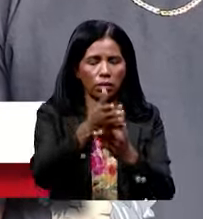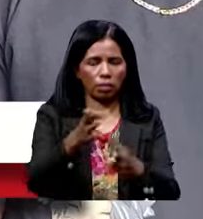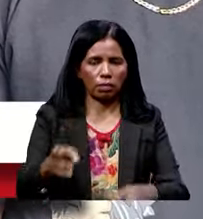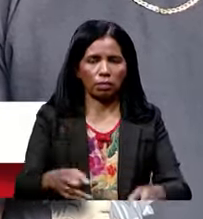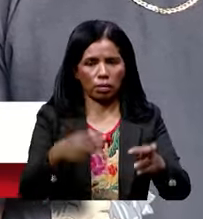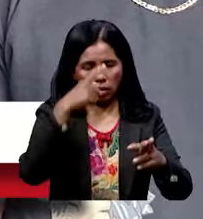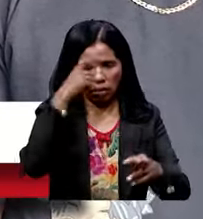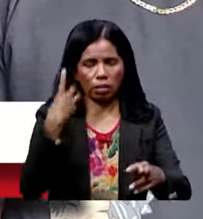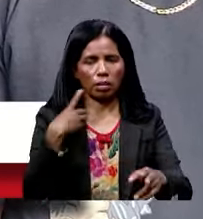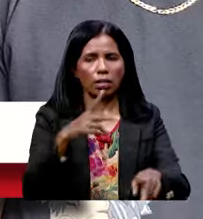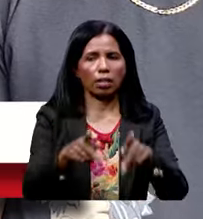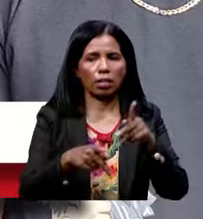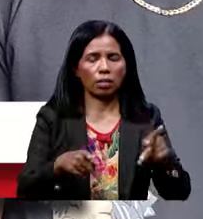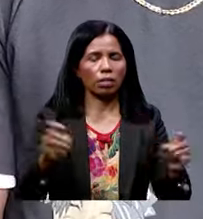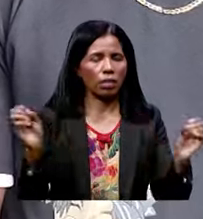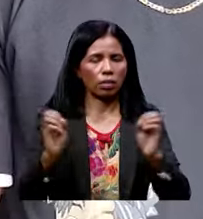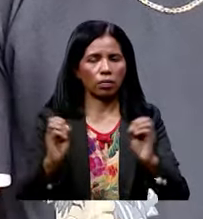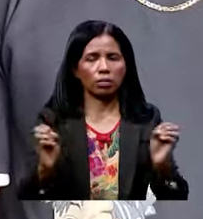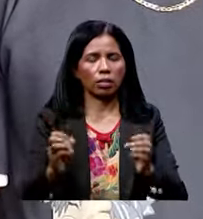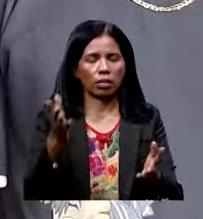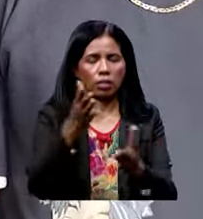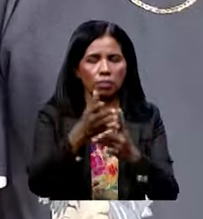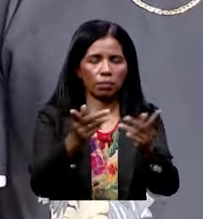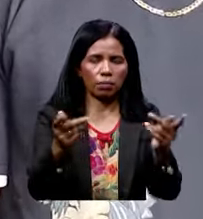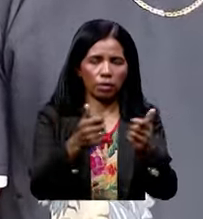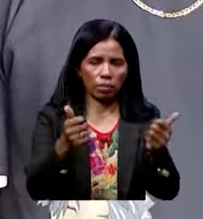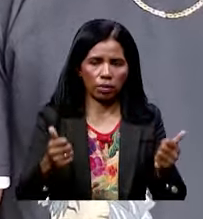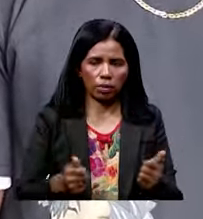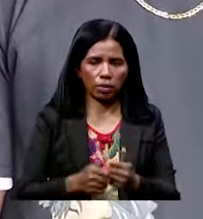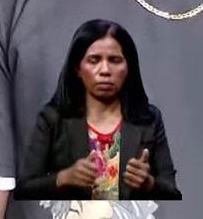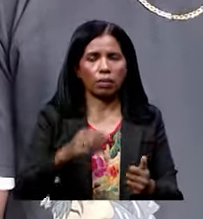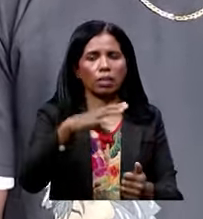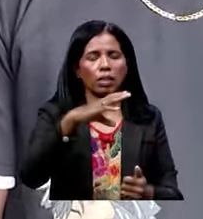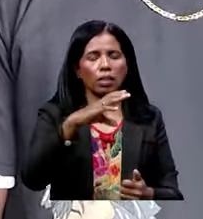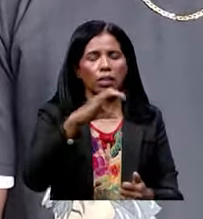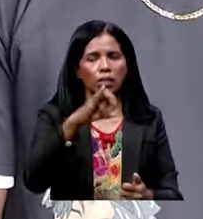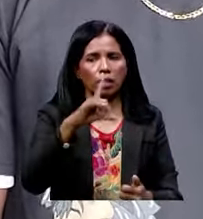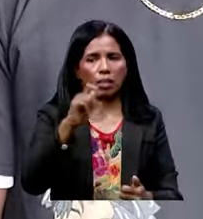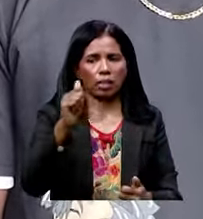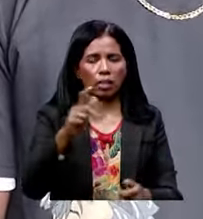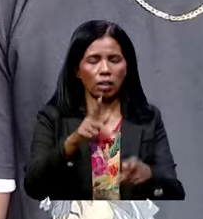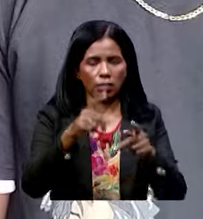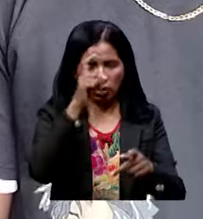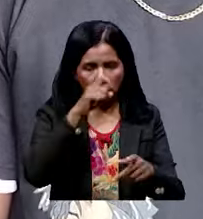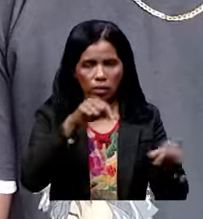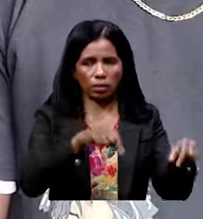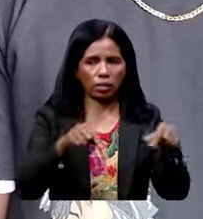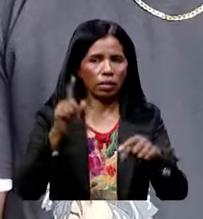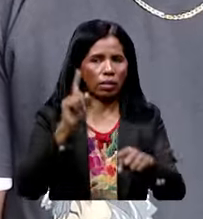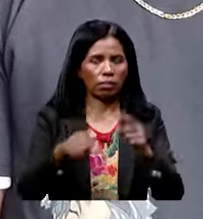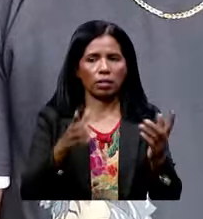nema ka ami komunidade Rezeita toma ya mi labele ultrapassa mota tamba ya mi dozu no ya ma nebe deficiency labele